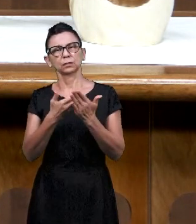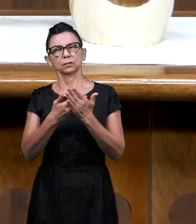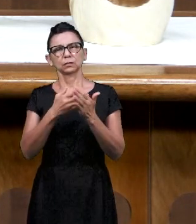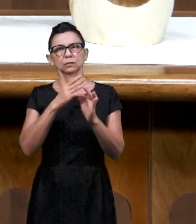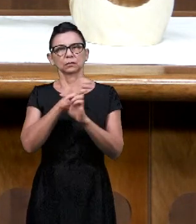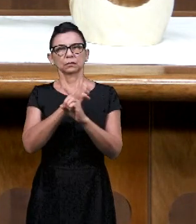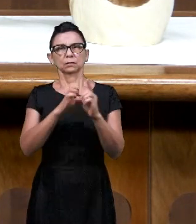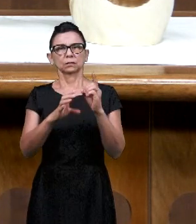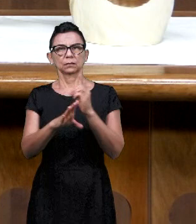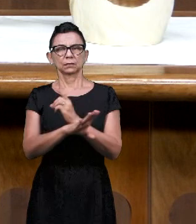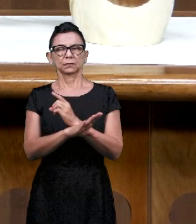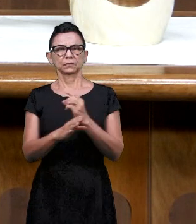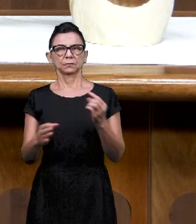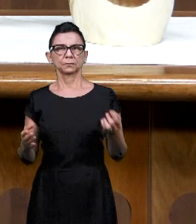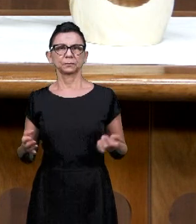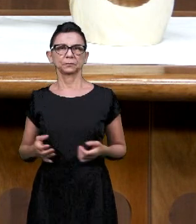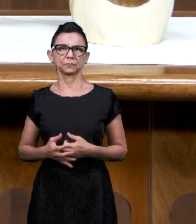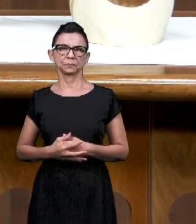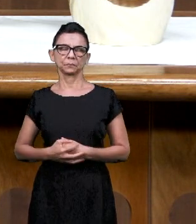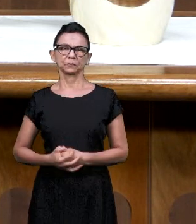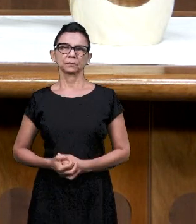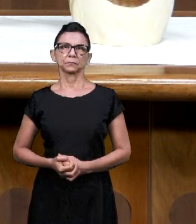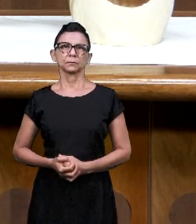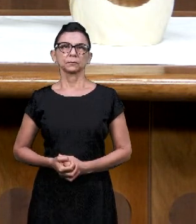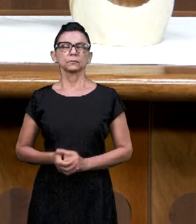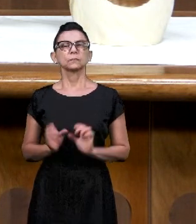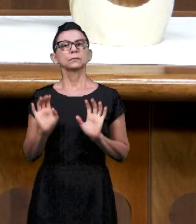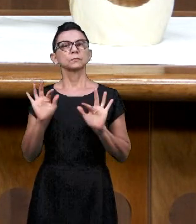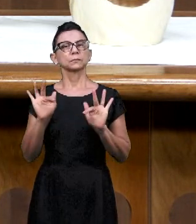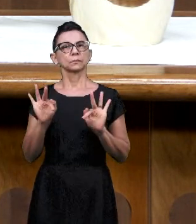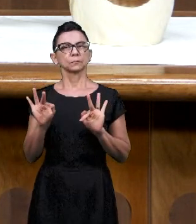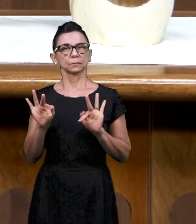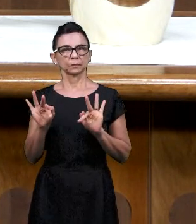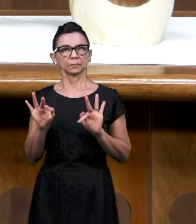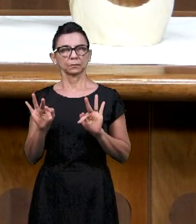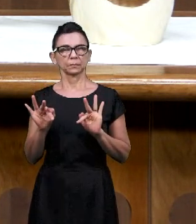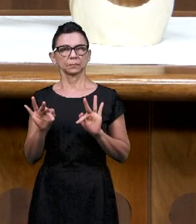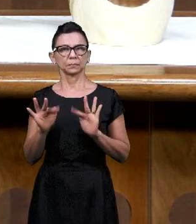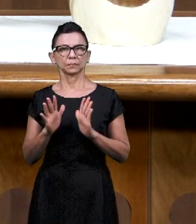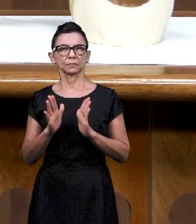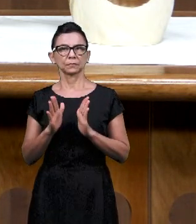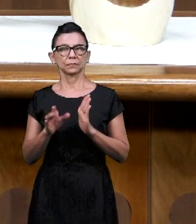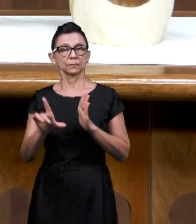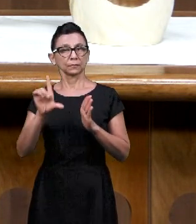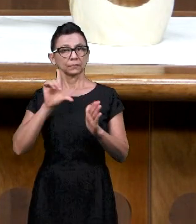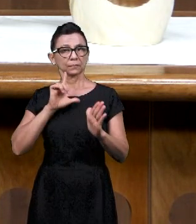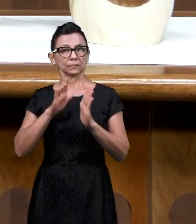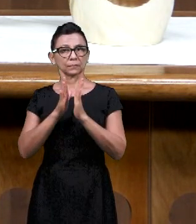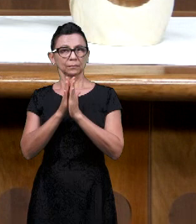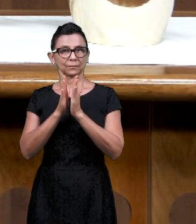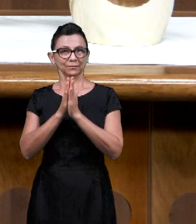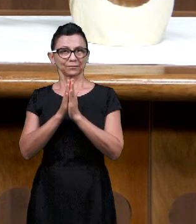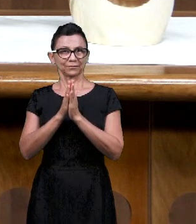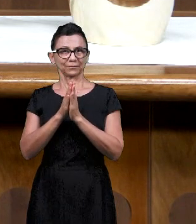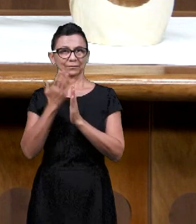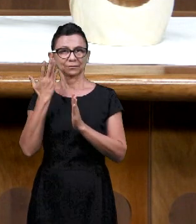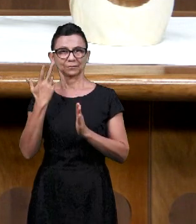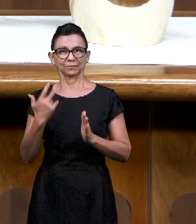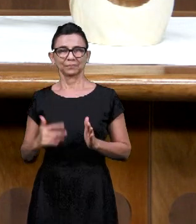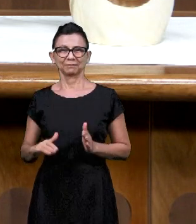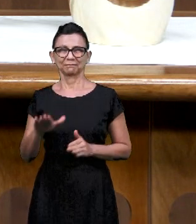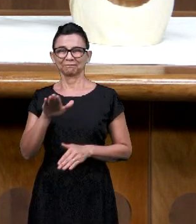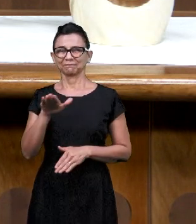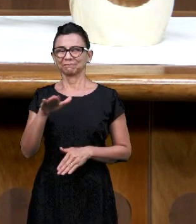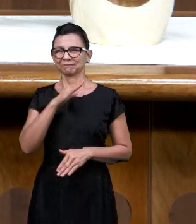finir cette partie, nous allons prier pour nos enfants intermédiaires et adolescents. Et nous demandons donc qu'elles se mettent